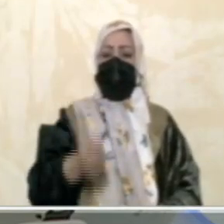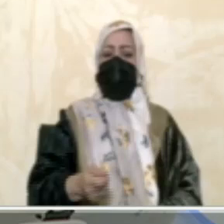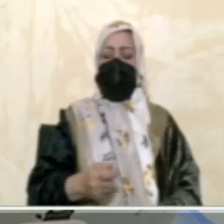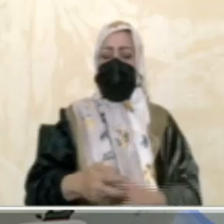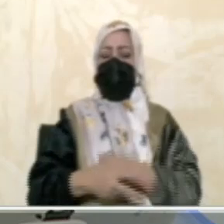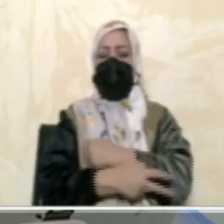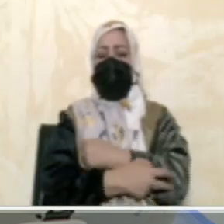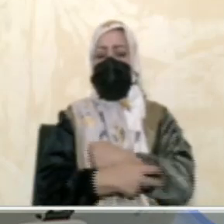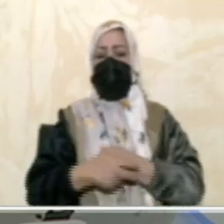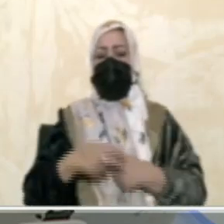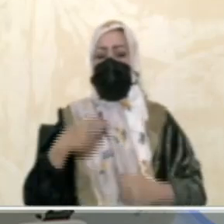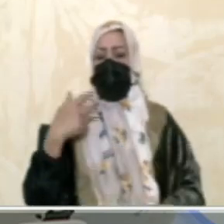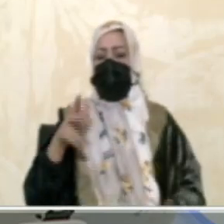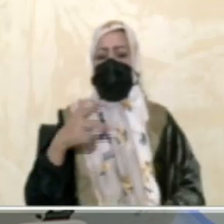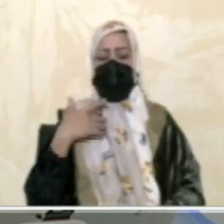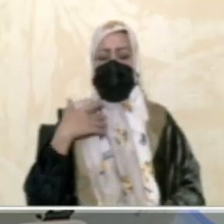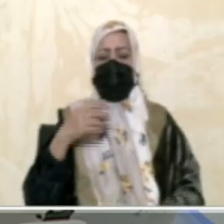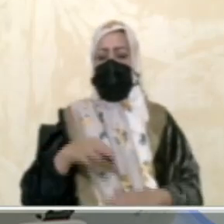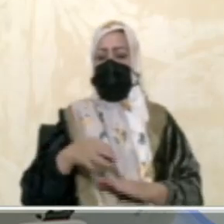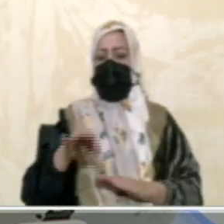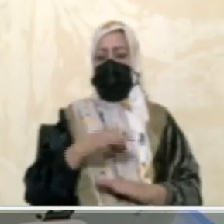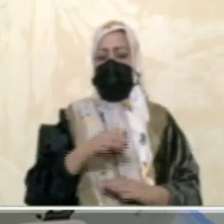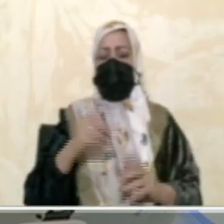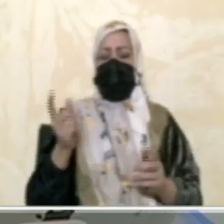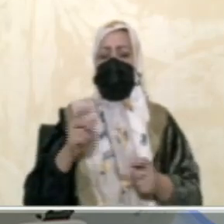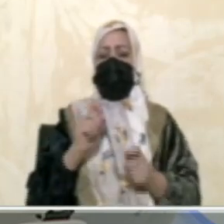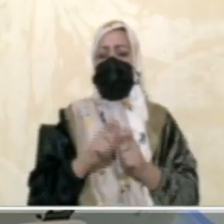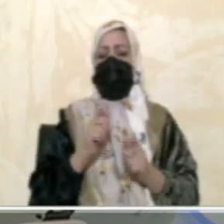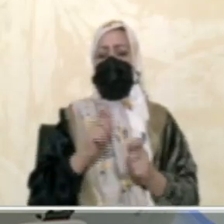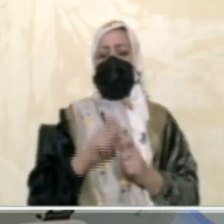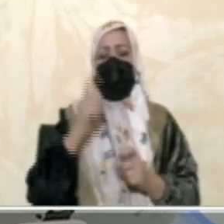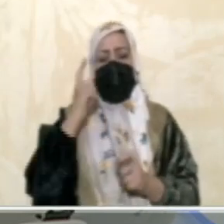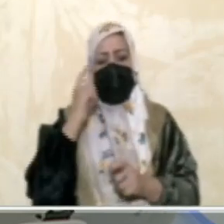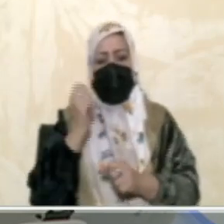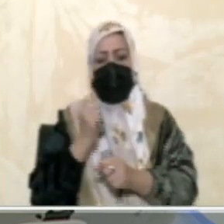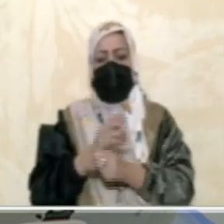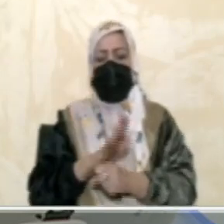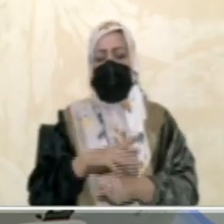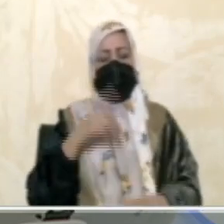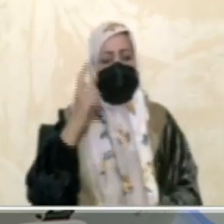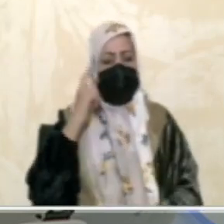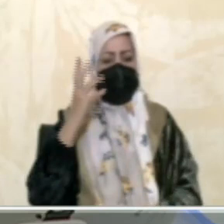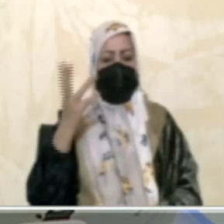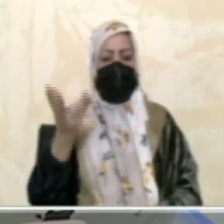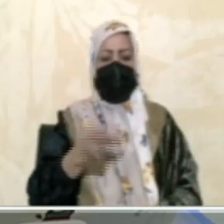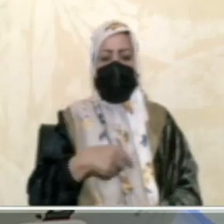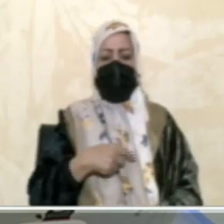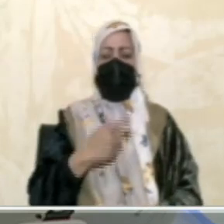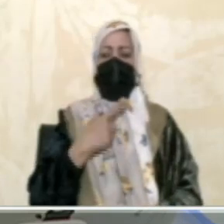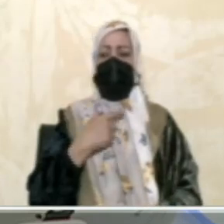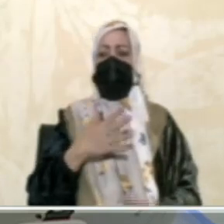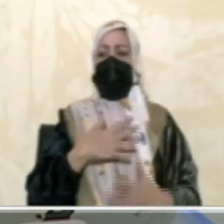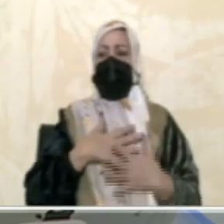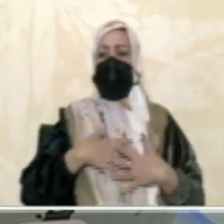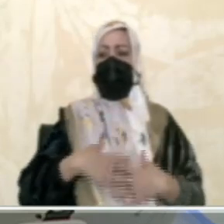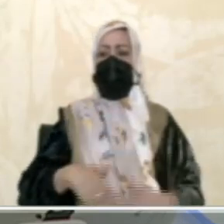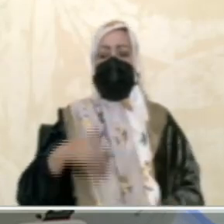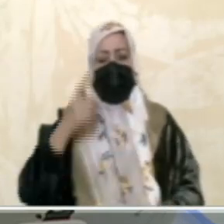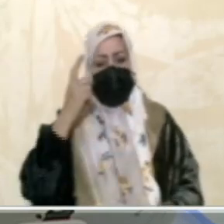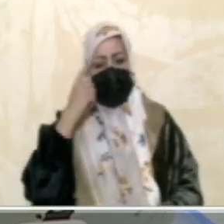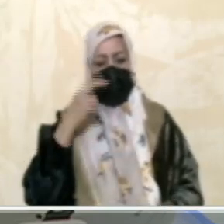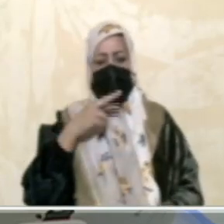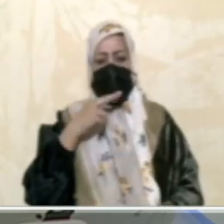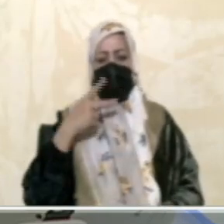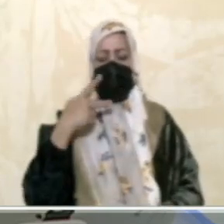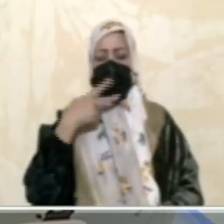وانصحك بالقاسم وانصح من يسمعني ان نائب بانفسنا وان نصون السنتنا عن الخوض في هذه بتخرج